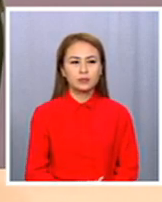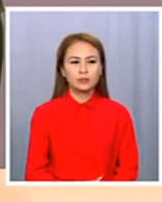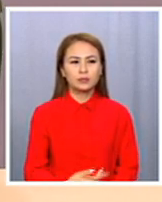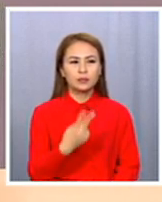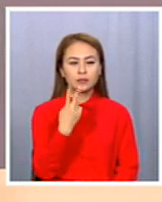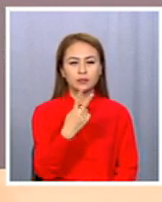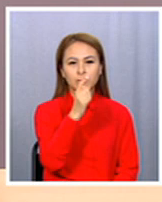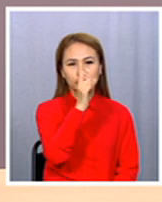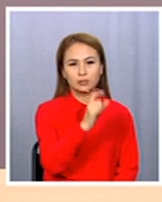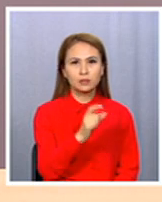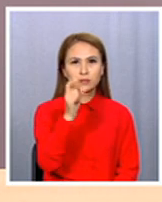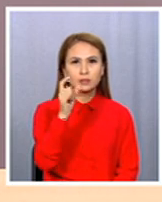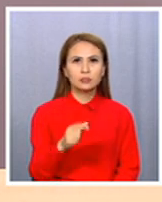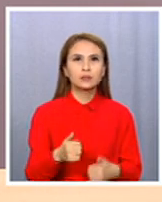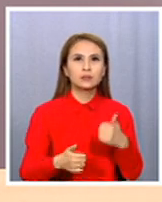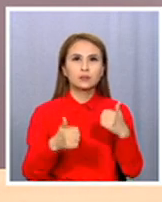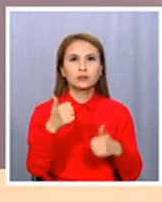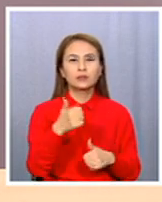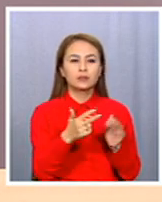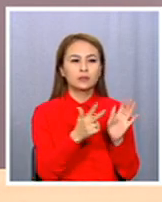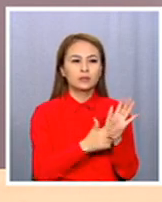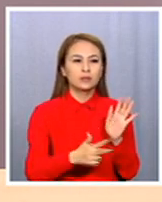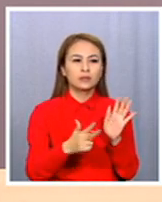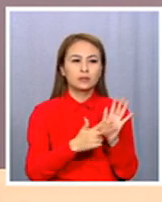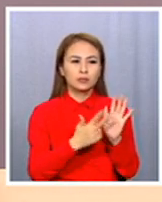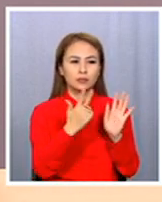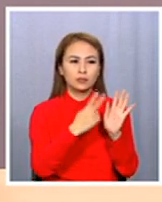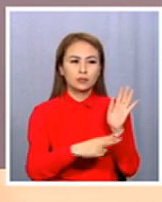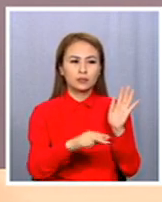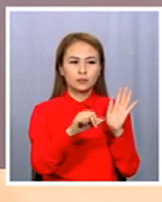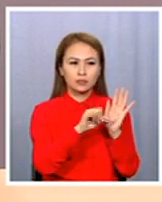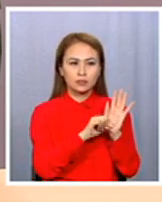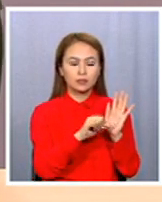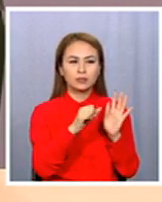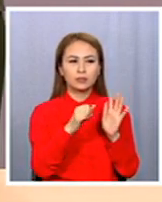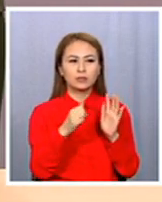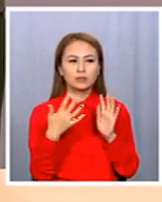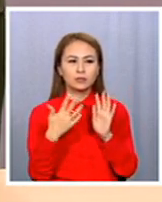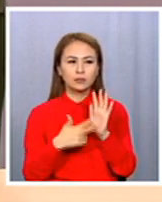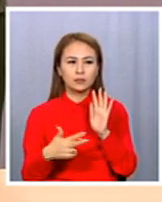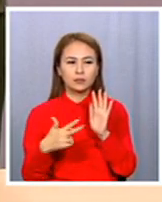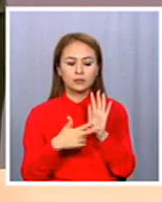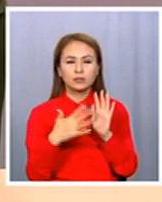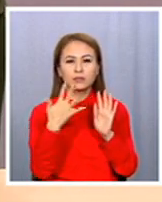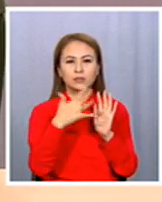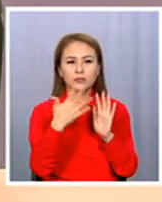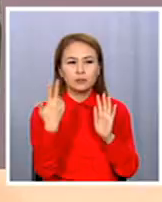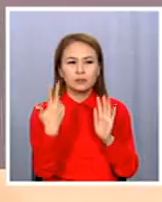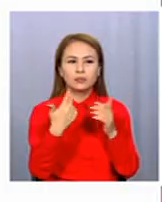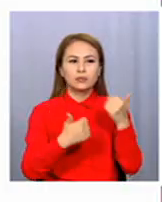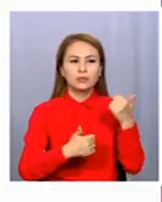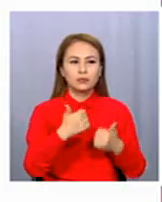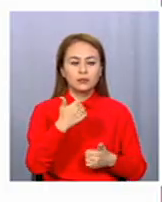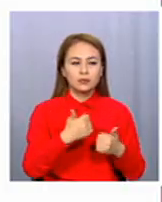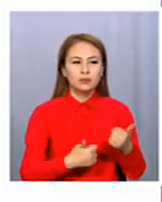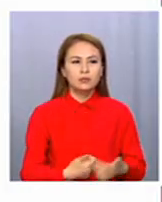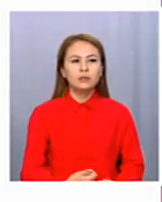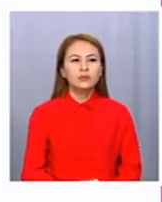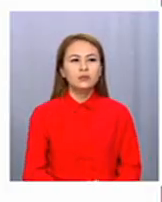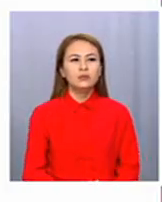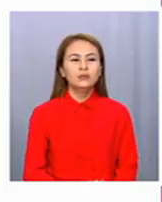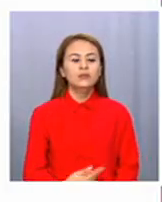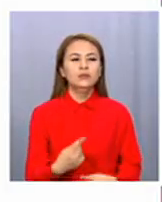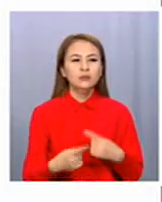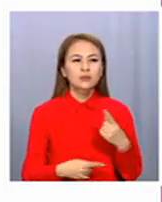бөлшекті салыстырамыз. 88-ден 76, 88-ден 53 санынан артық.